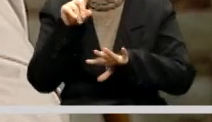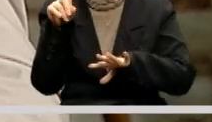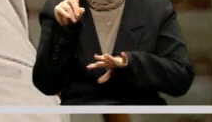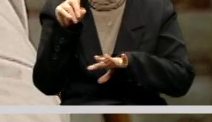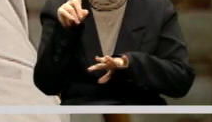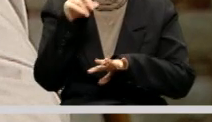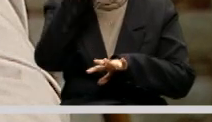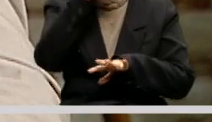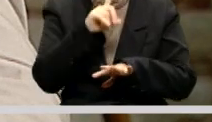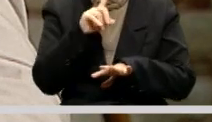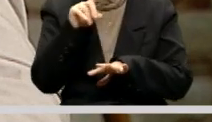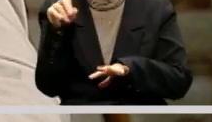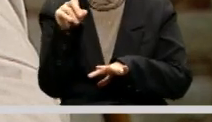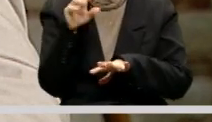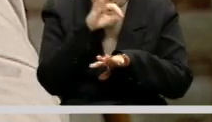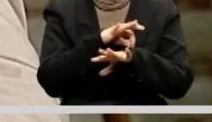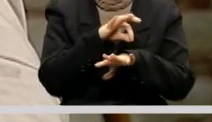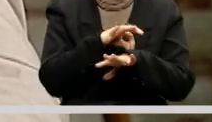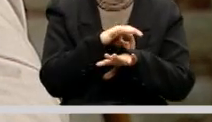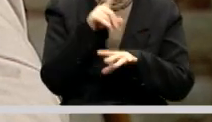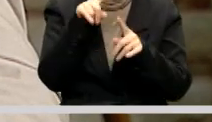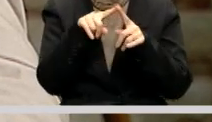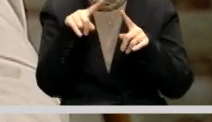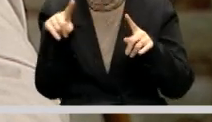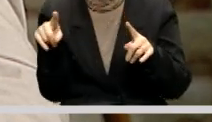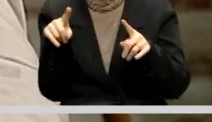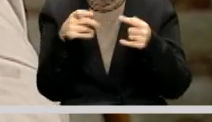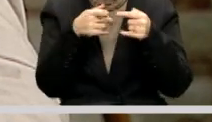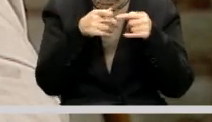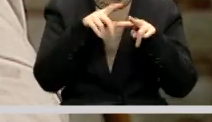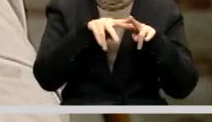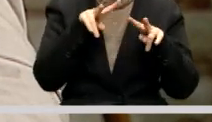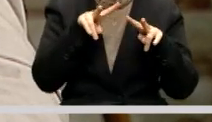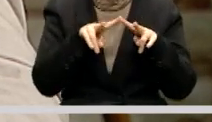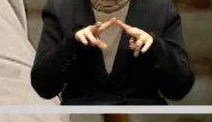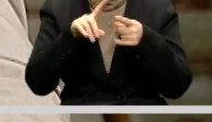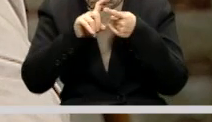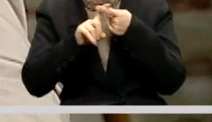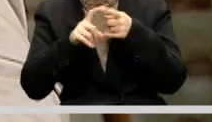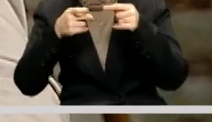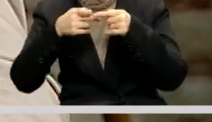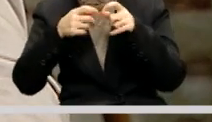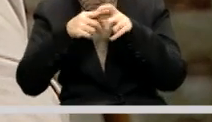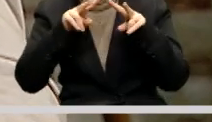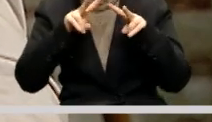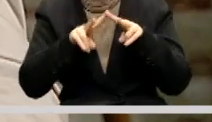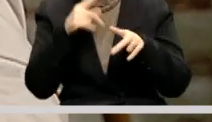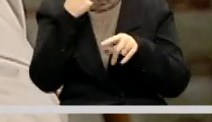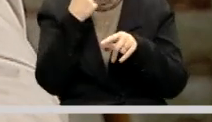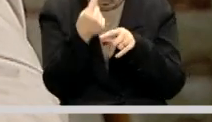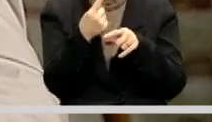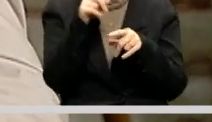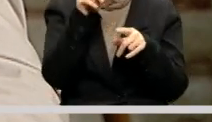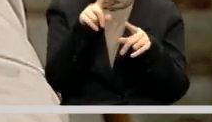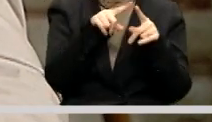süreçlerde non-REM ve REM dediğimiz uyku dönemleri yaşıyoruz. Genellikle de 4-5